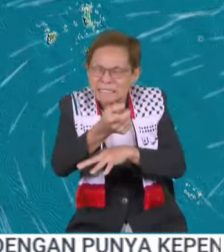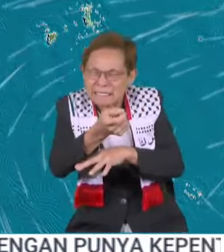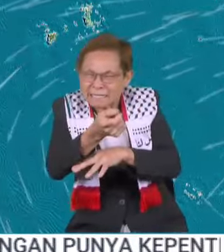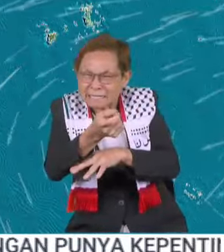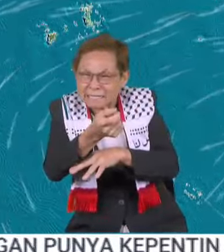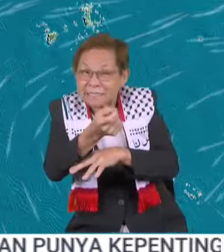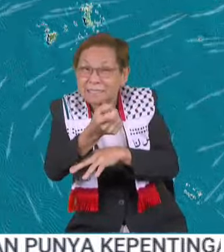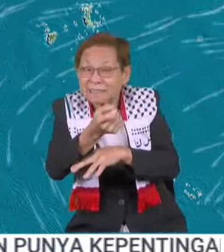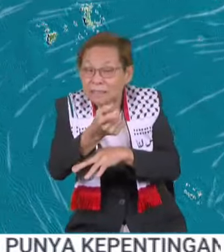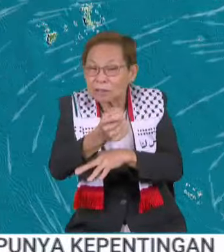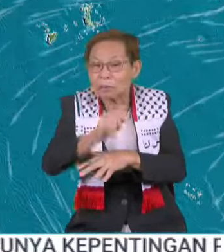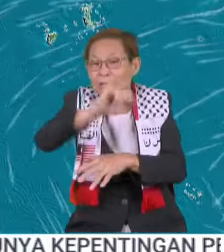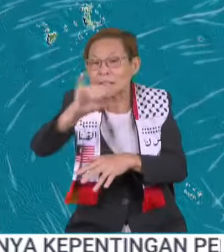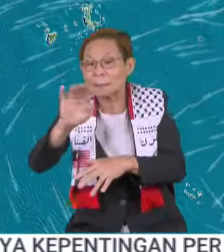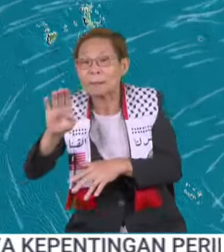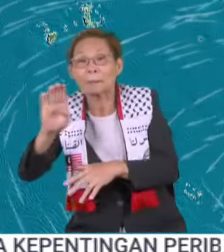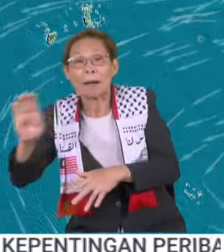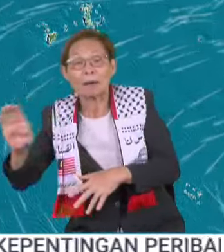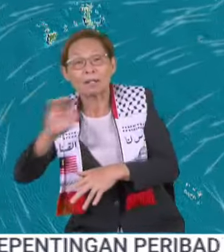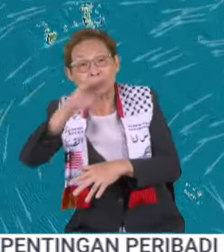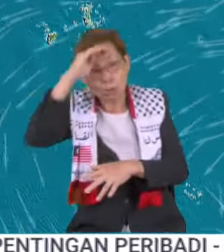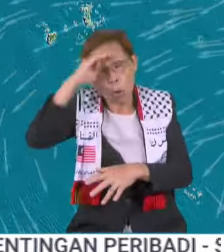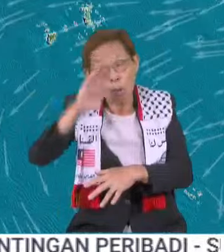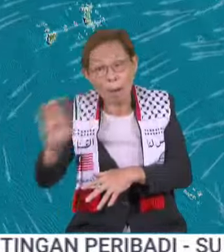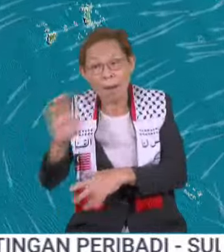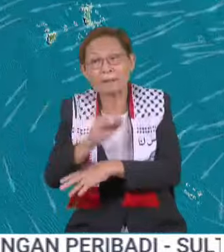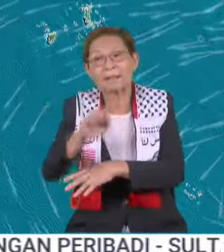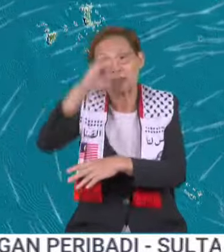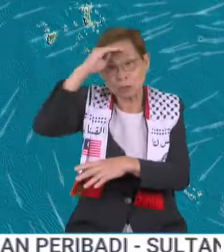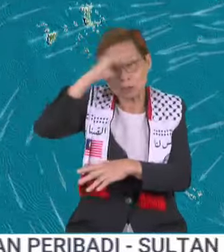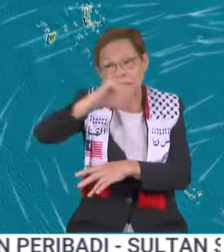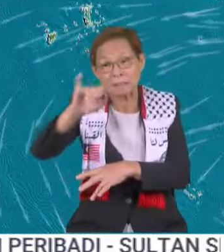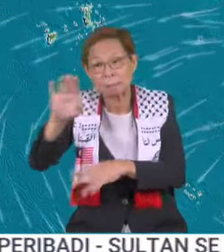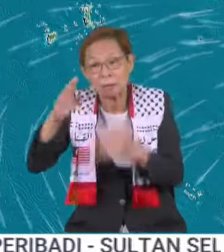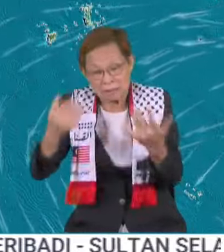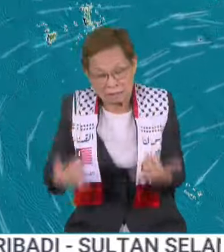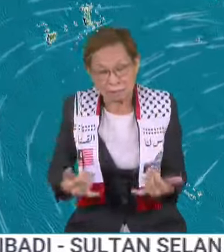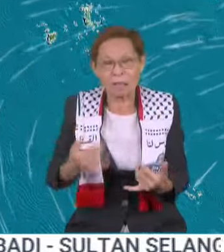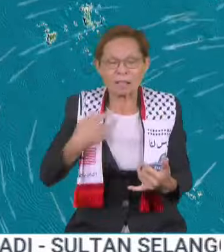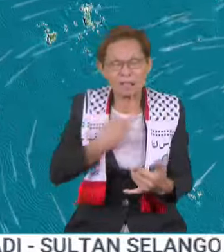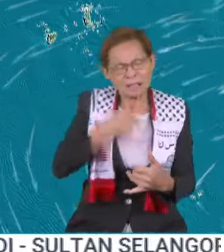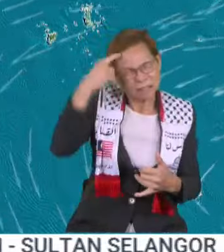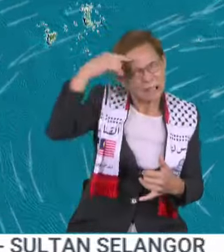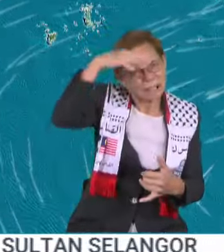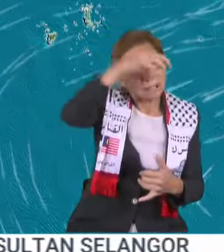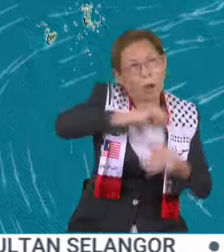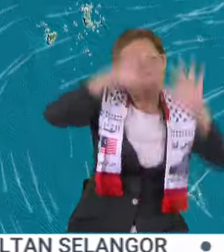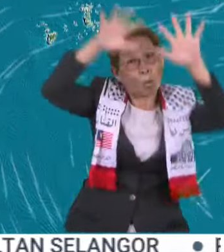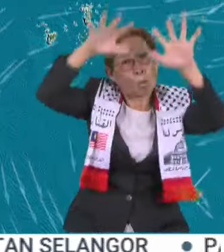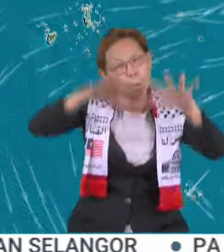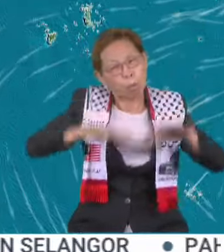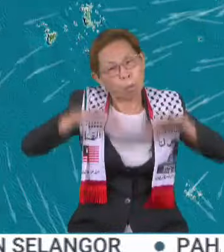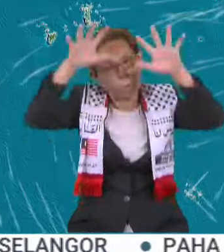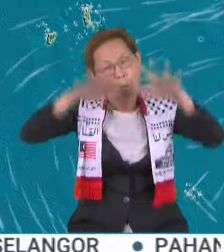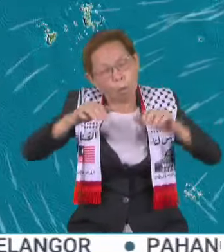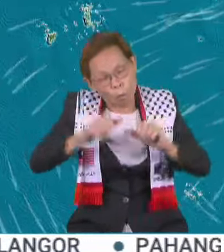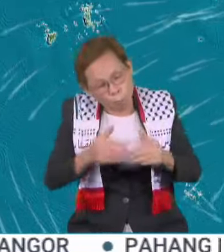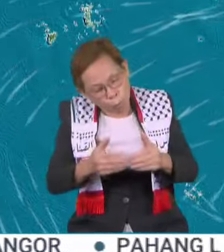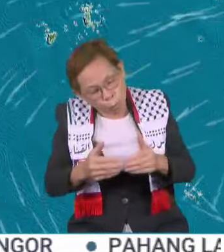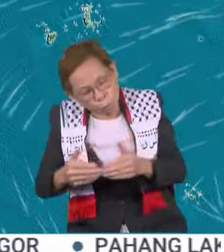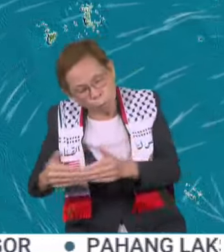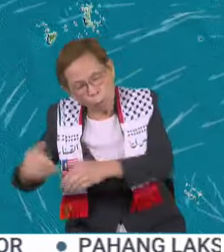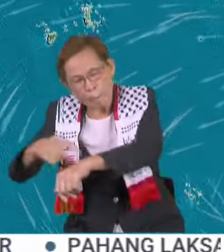di bahagian Johor Barat dan juga di Johor Baru pada ketika ini. Dan kita jangkakan untuk keadaan hujan ini boleh berlarutan